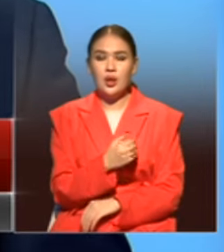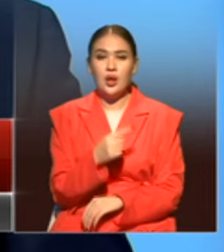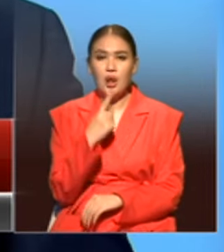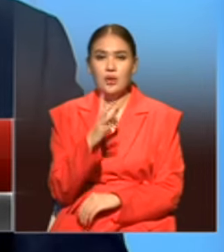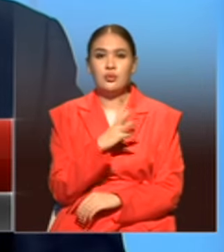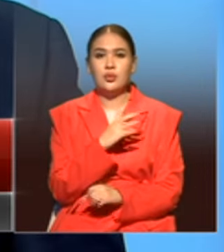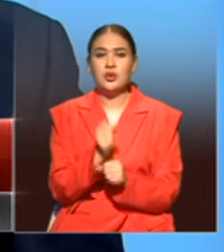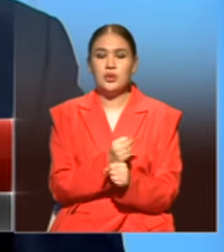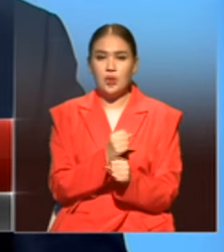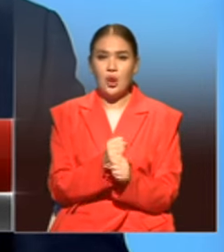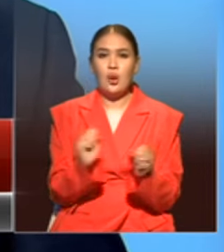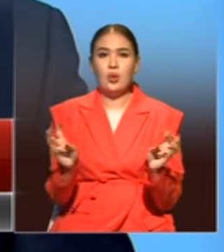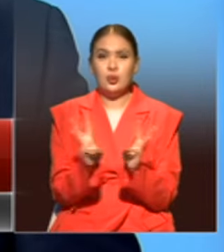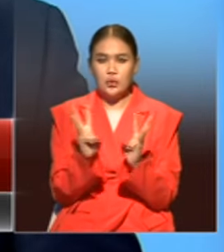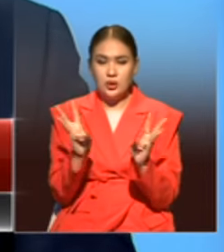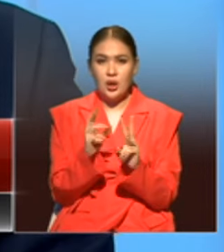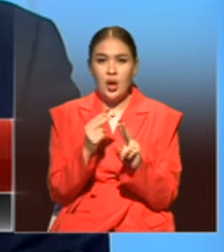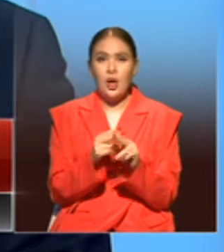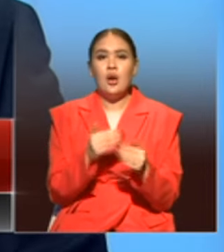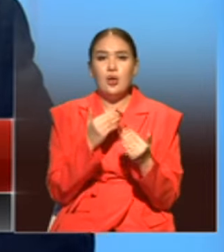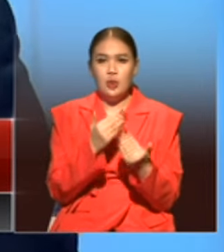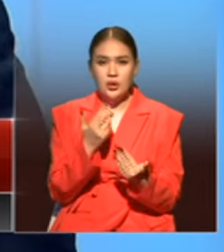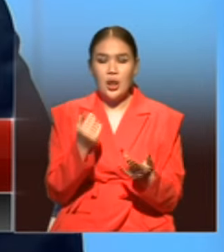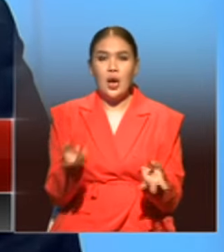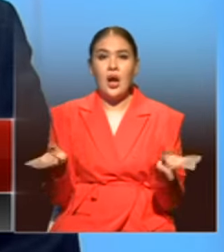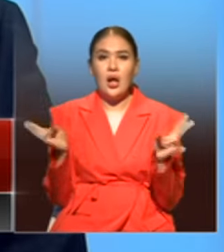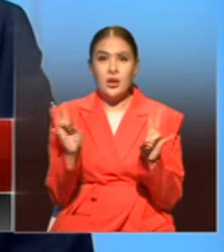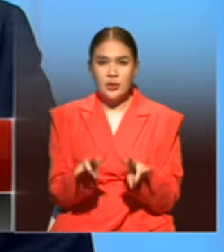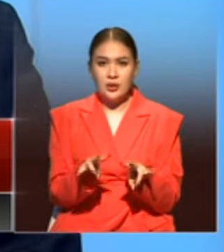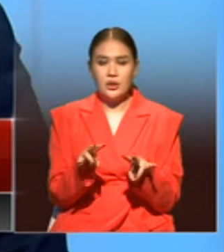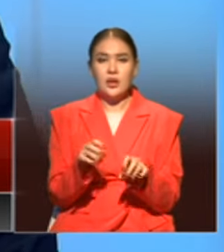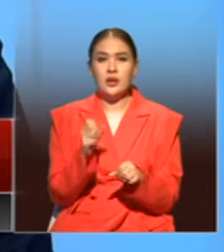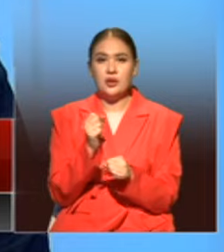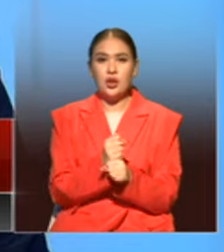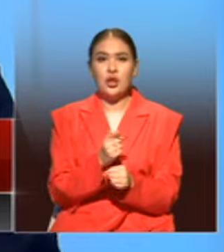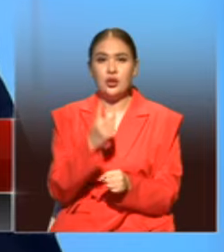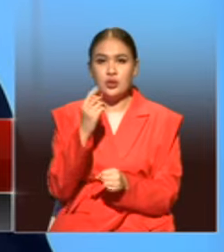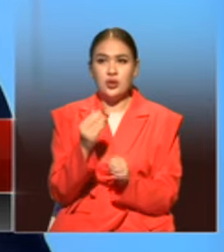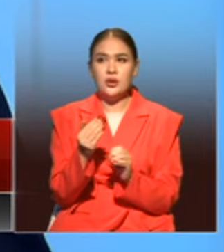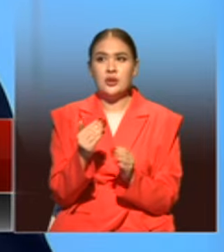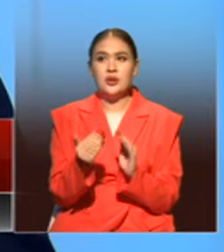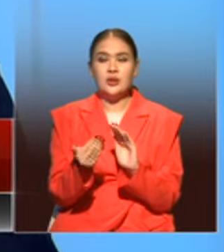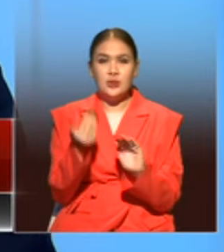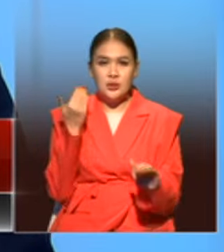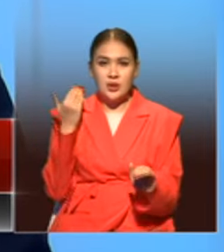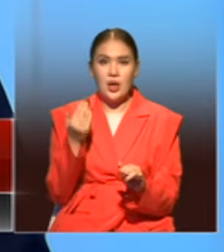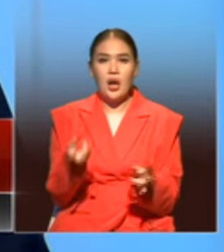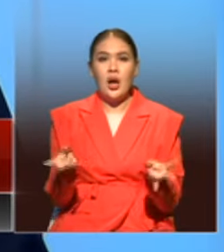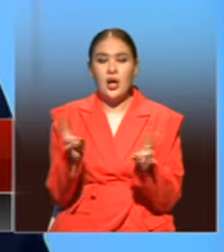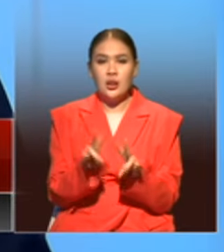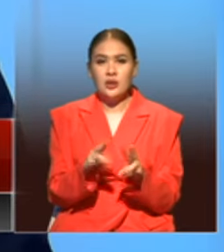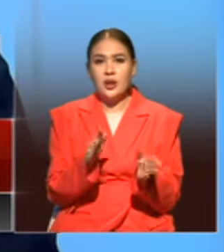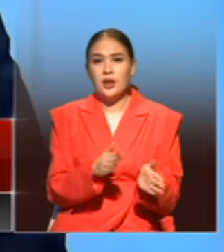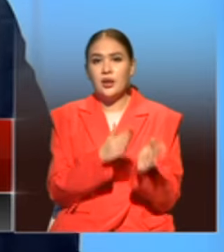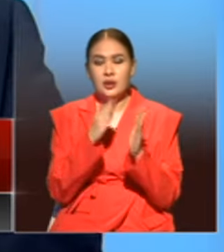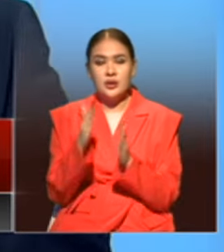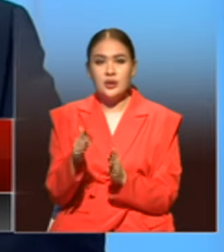жатыр. Өртеу, иә, ол қалдықтардың иерархиясында көмуге дейінгі жаңағыдай қалдықтармен жұмыс жасаудың бір кезеңі болып